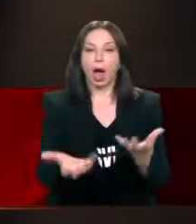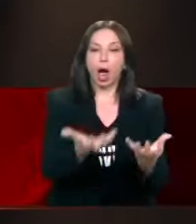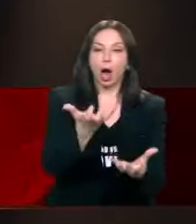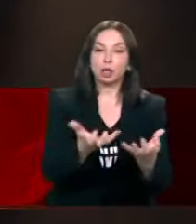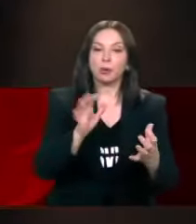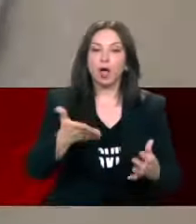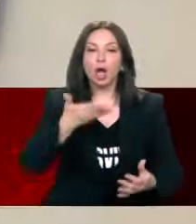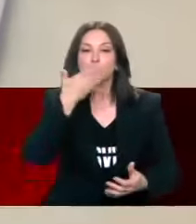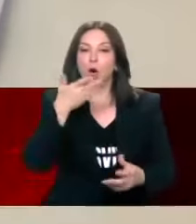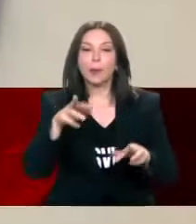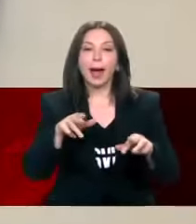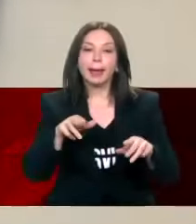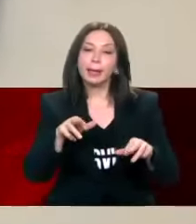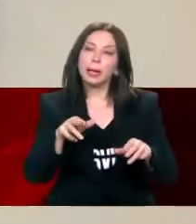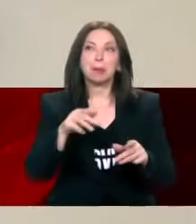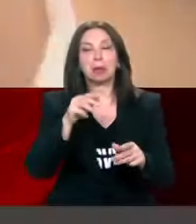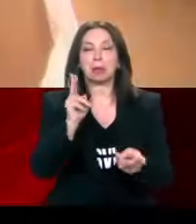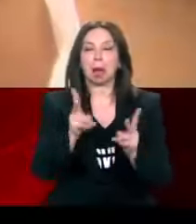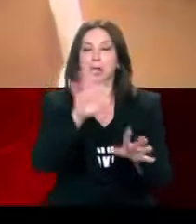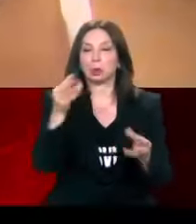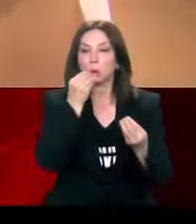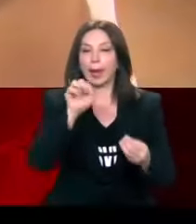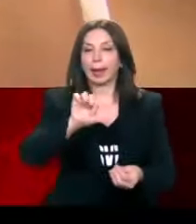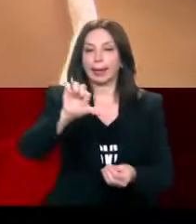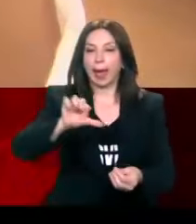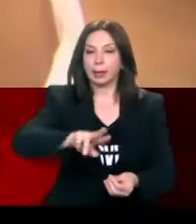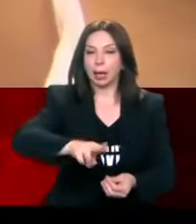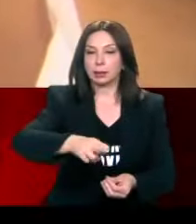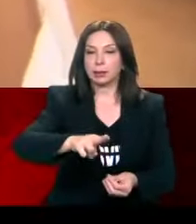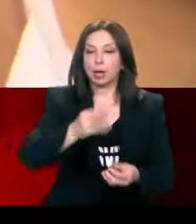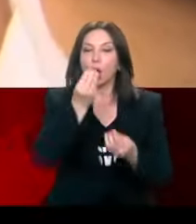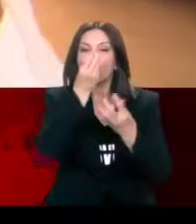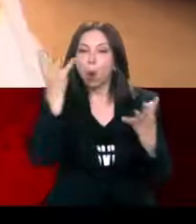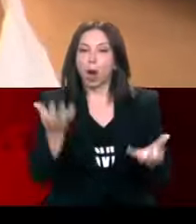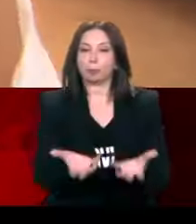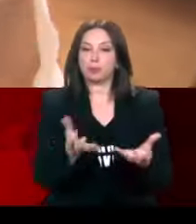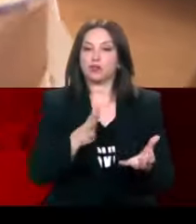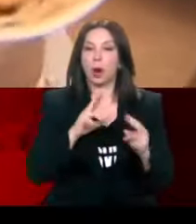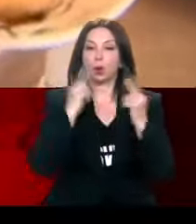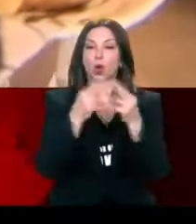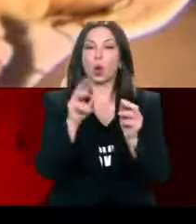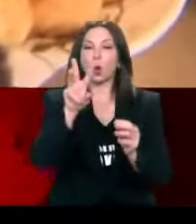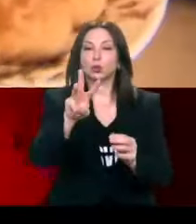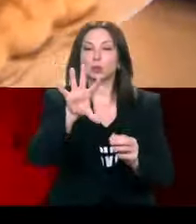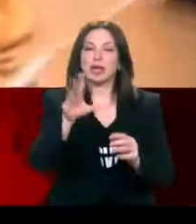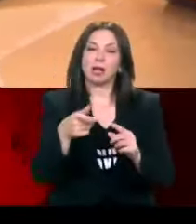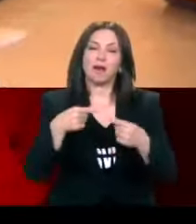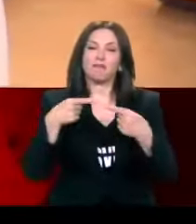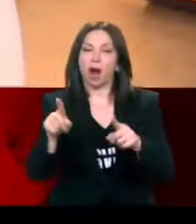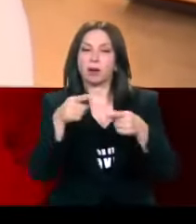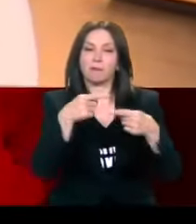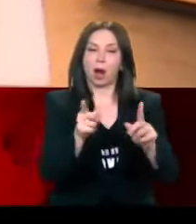kimi ise çorba gibi sulu servis ediyor. Yağda kızaranı buharda pişene dünyada 35 çeşit mantı